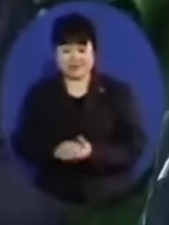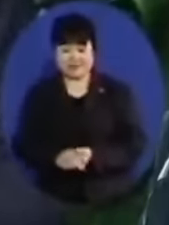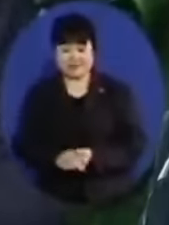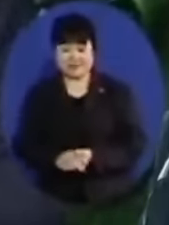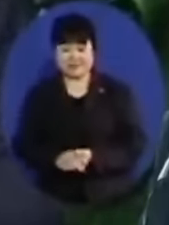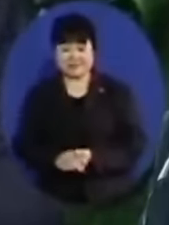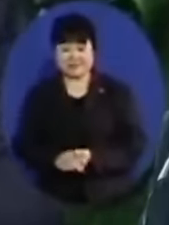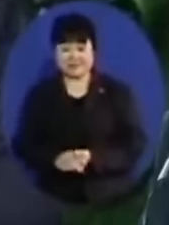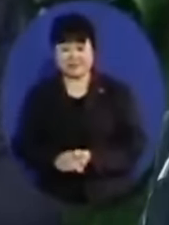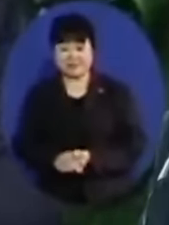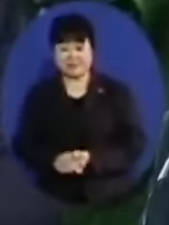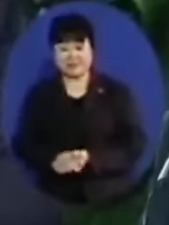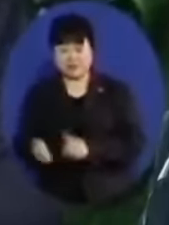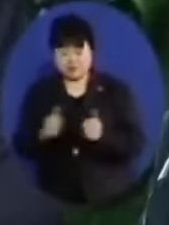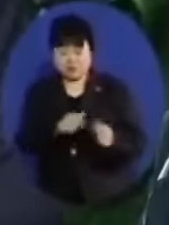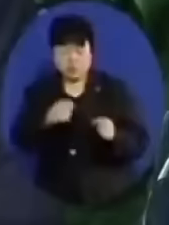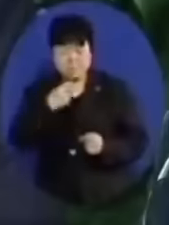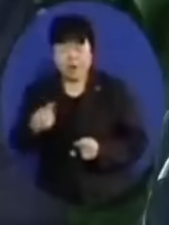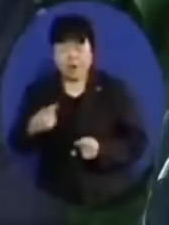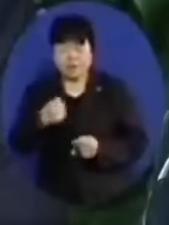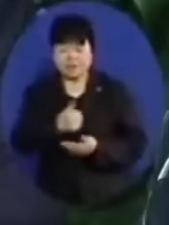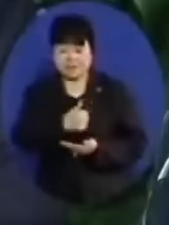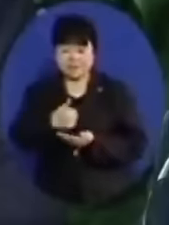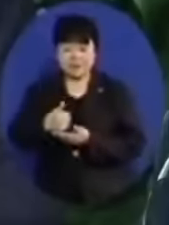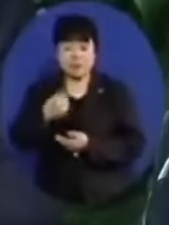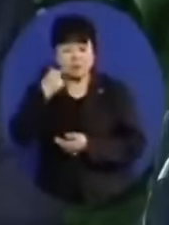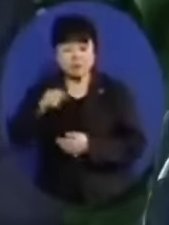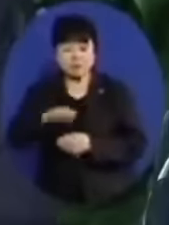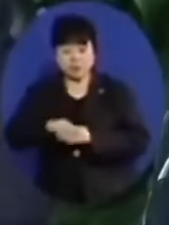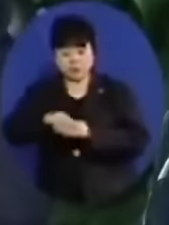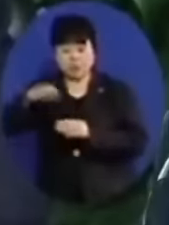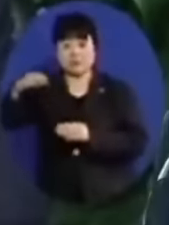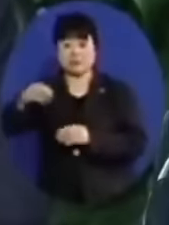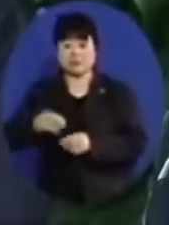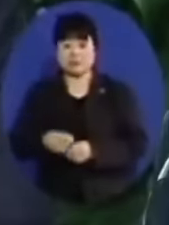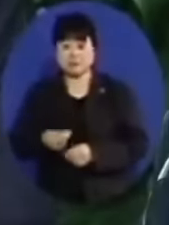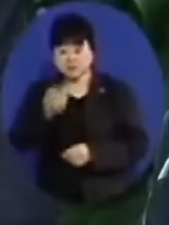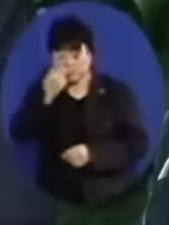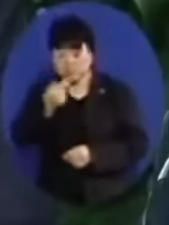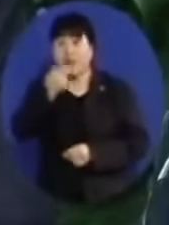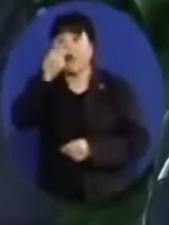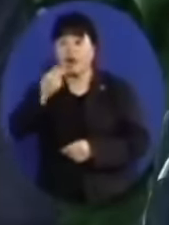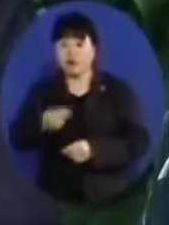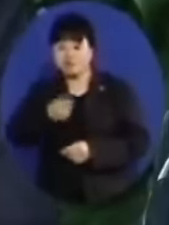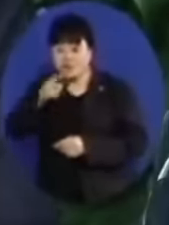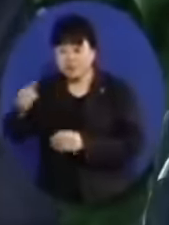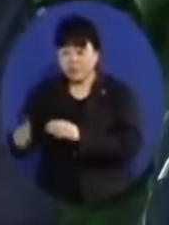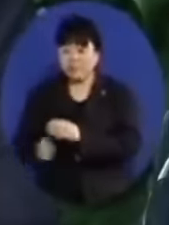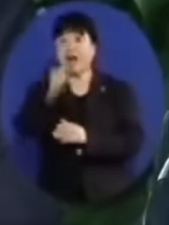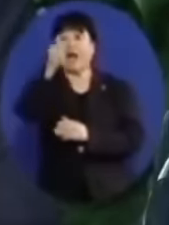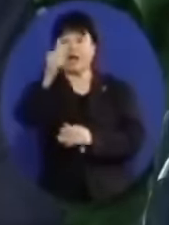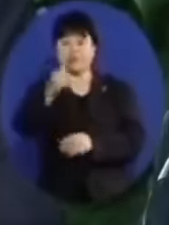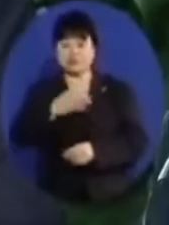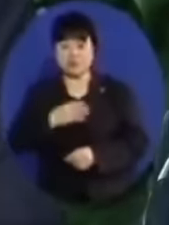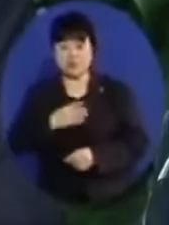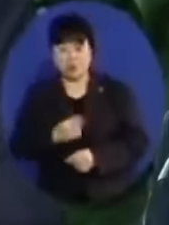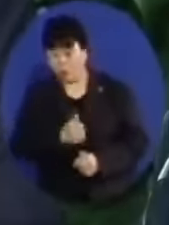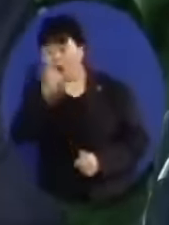영 기절할 만한 때 목사님 손을 놔주므로 속구지 올라와서 화를 벼락까지